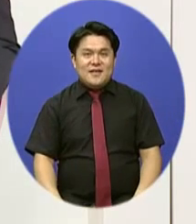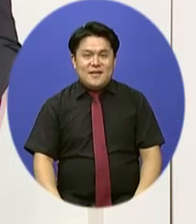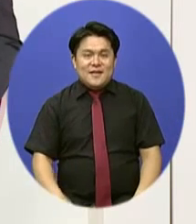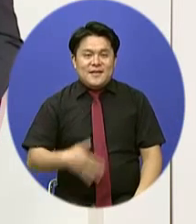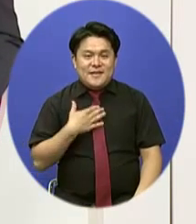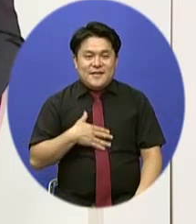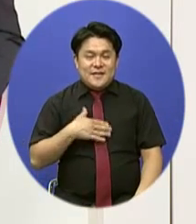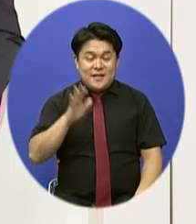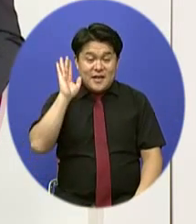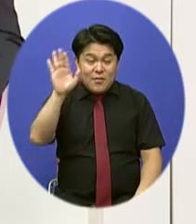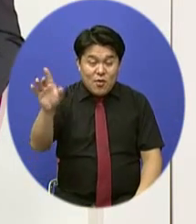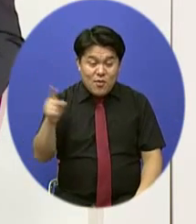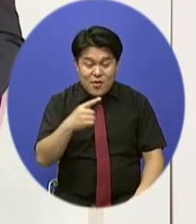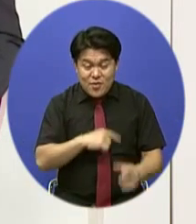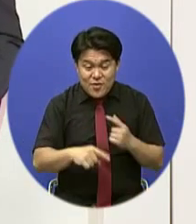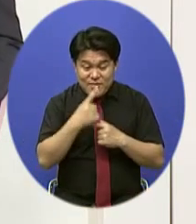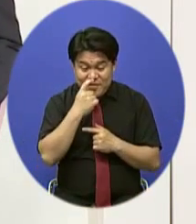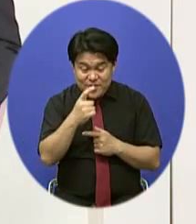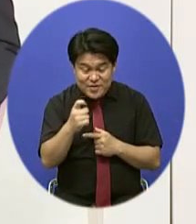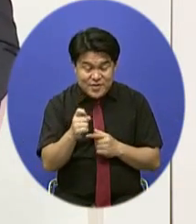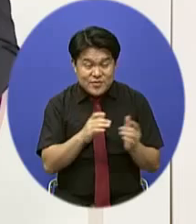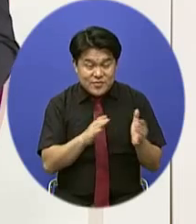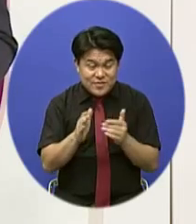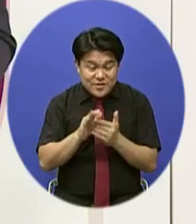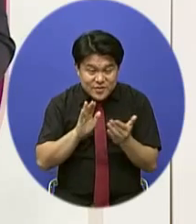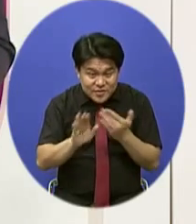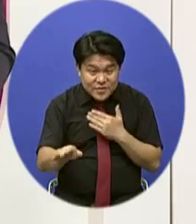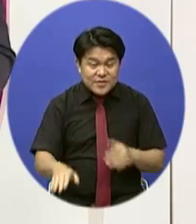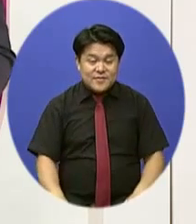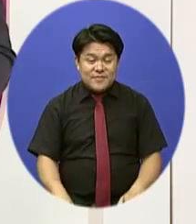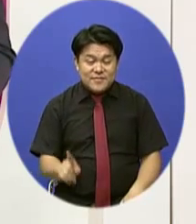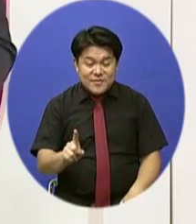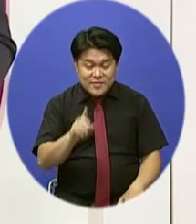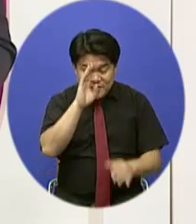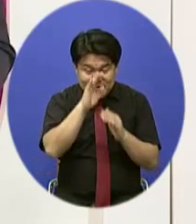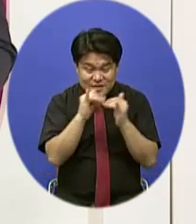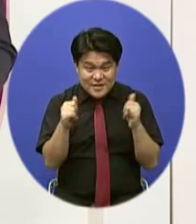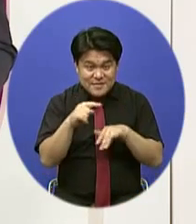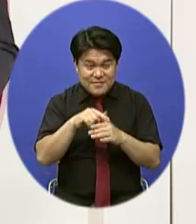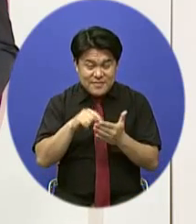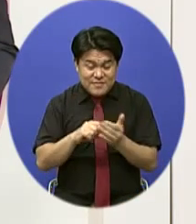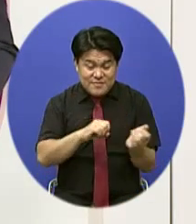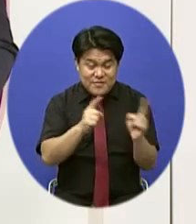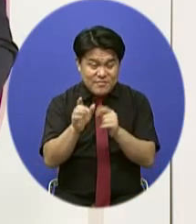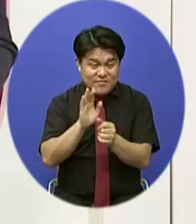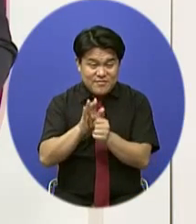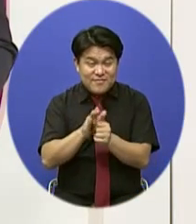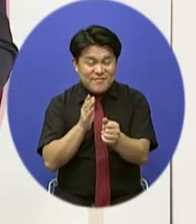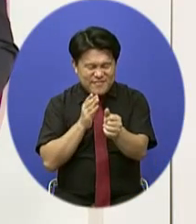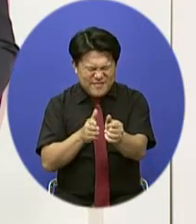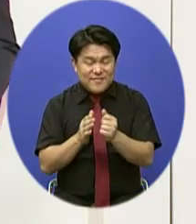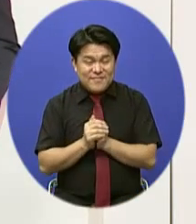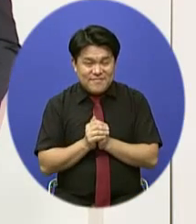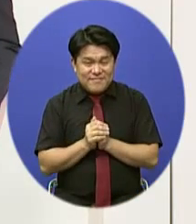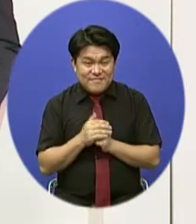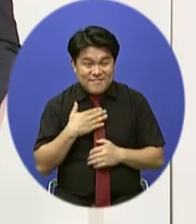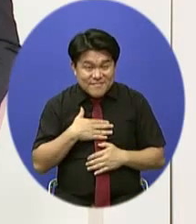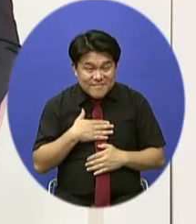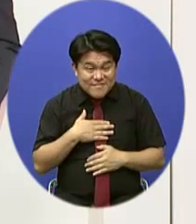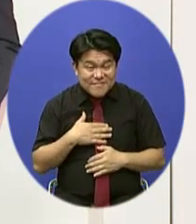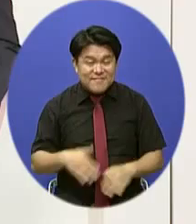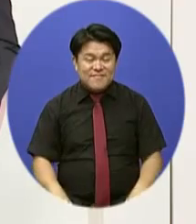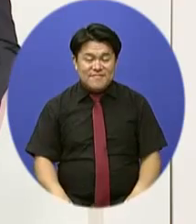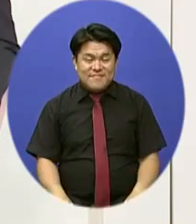네, 네. 앞으로도 종영 멋지게 꾸미셔서 네, 환자들의 네. 마음을 업시켜갖고 빨리 그렇죠. 나으시도록 네, 네.